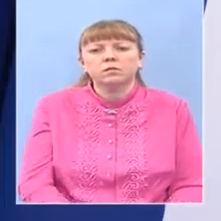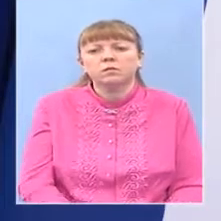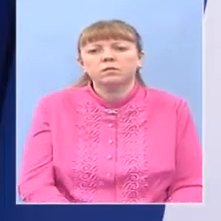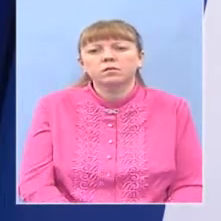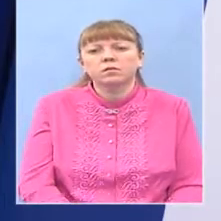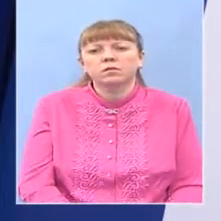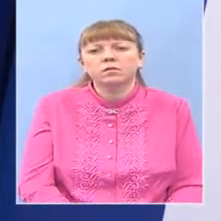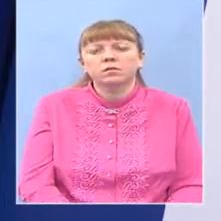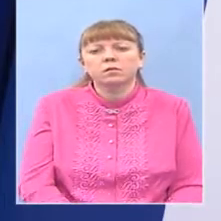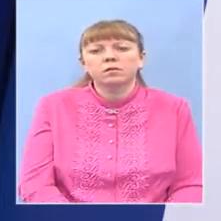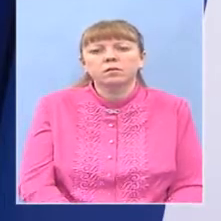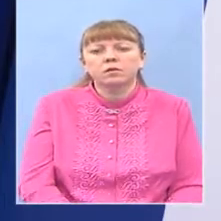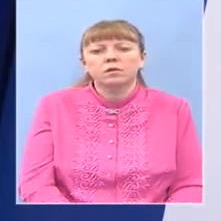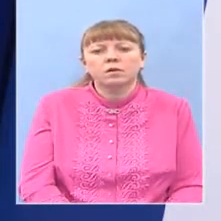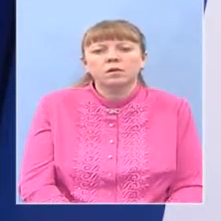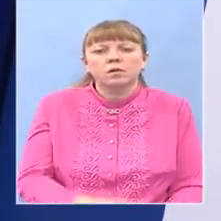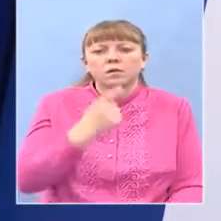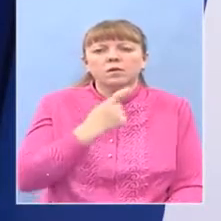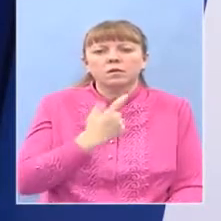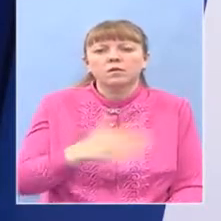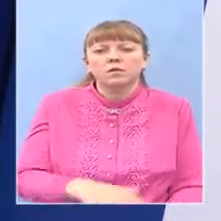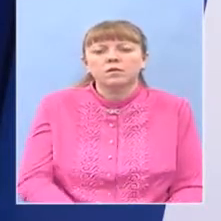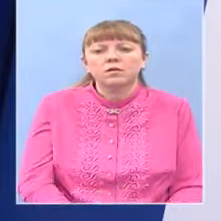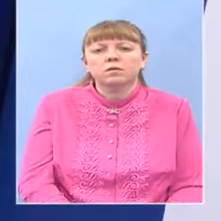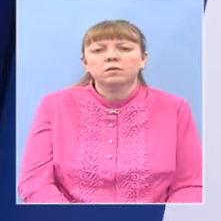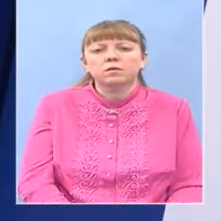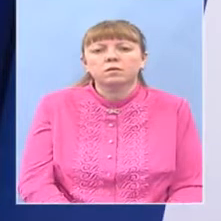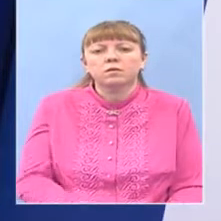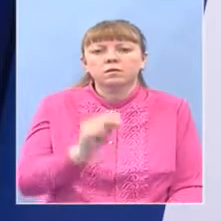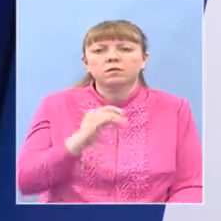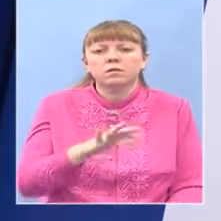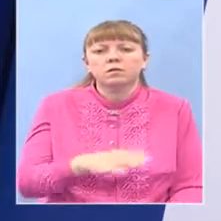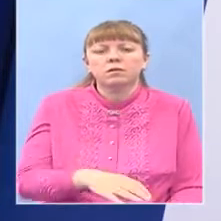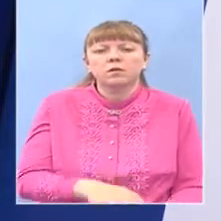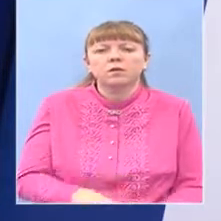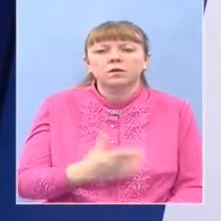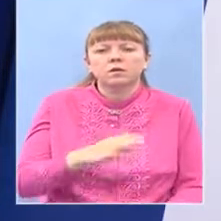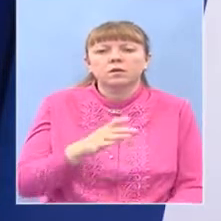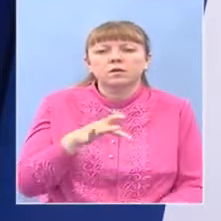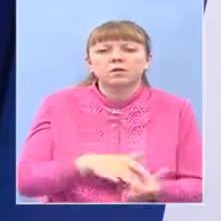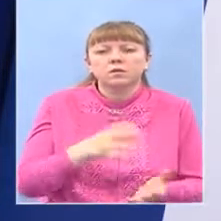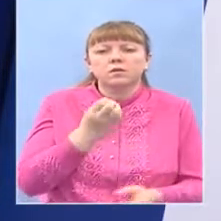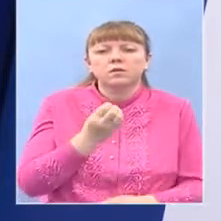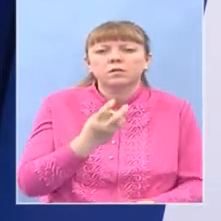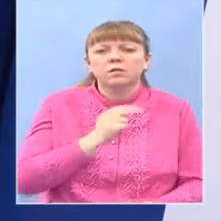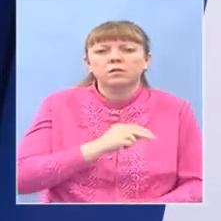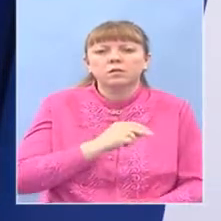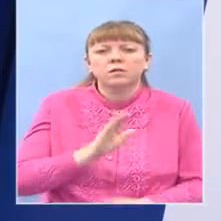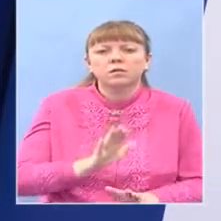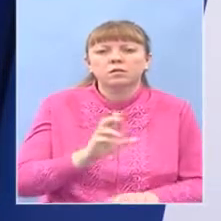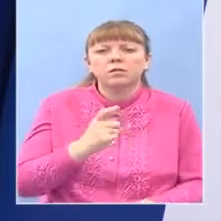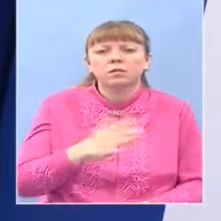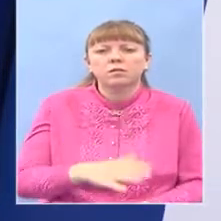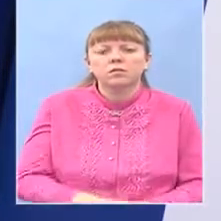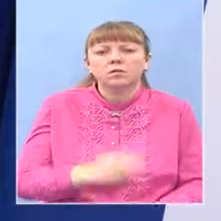да. Вот здесь как раз-таки мы говорим, что основной задачей гражданских ресурсных центров еще нужно ставить еще и мониторинг вот